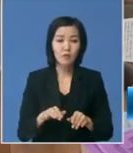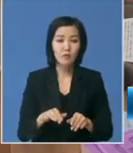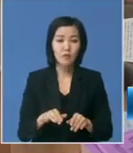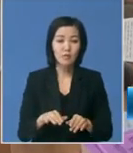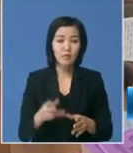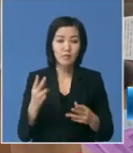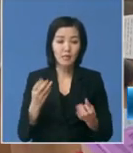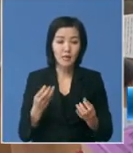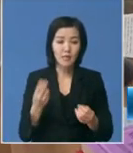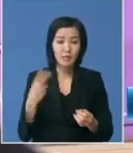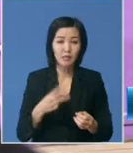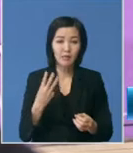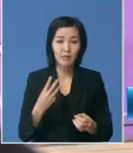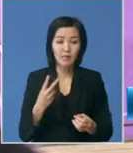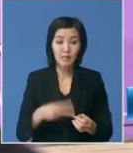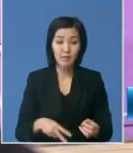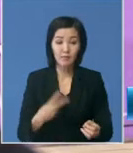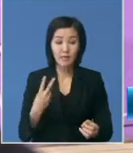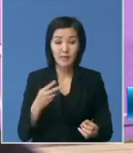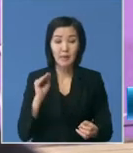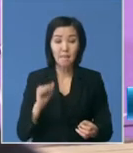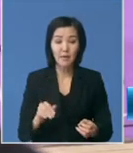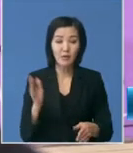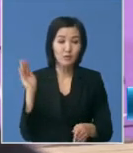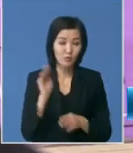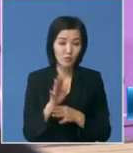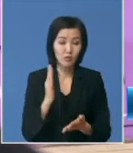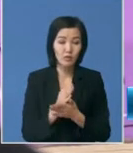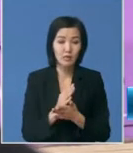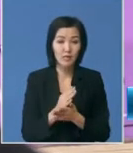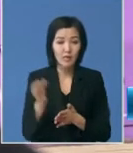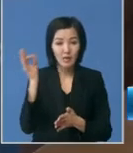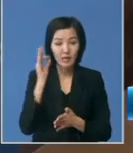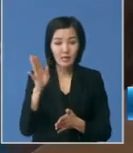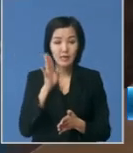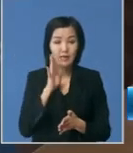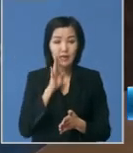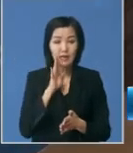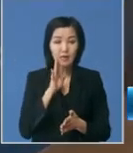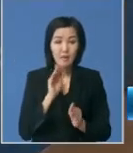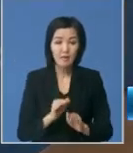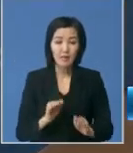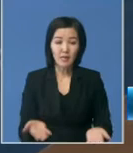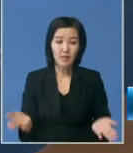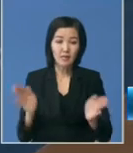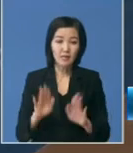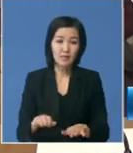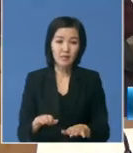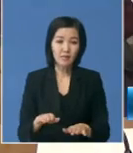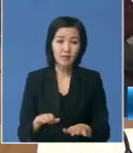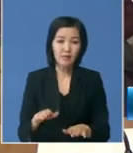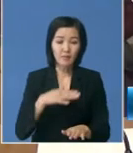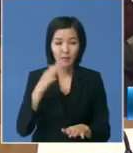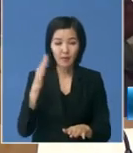тағы 22 мың теңге көлемінде айыппұл қосылды. Естеріңізге сала кетейік, әйелдің балаларын тастап, әкесіне барлық жауапкершілікті